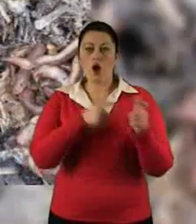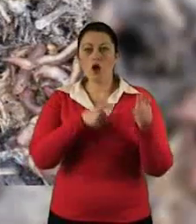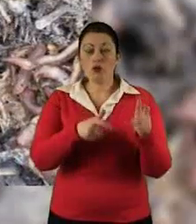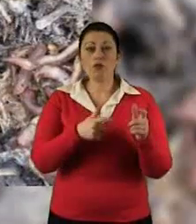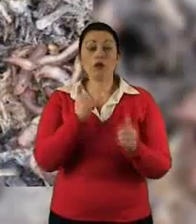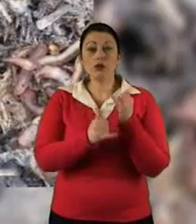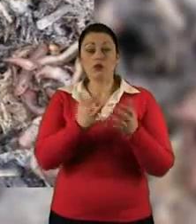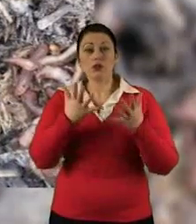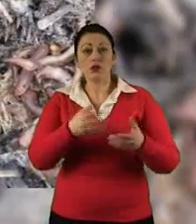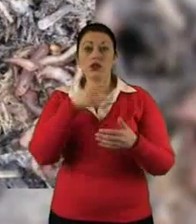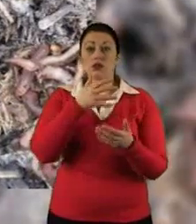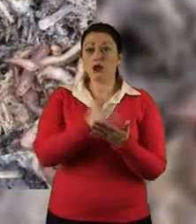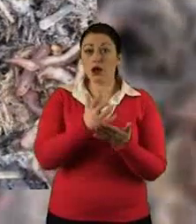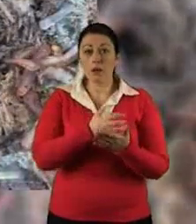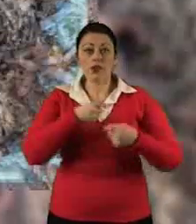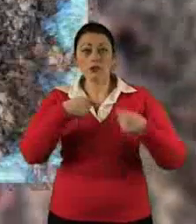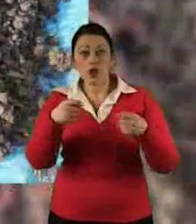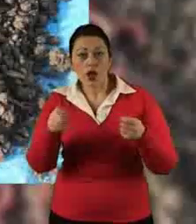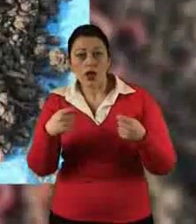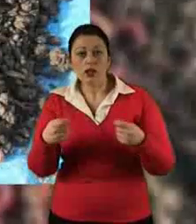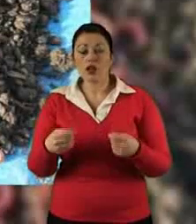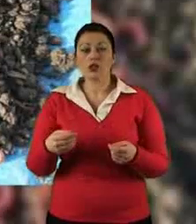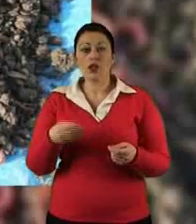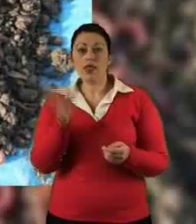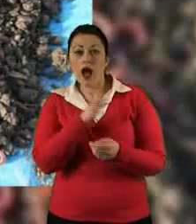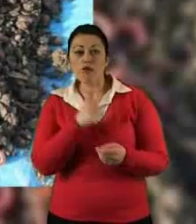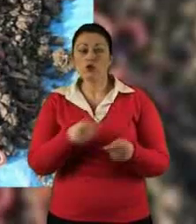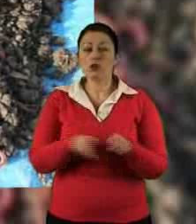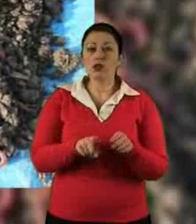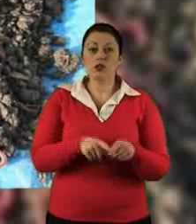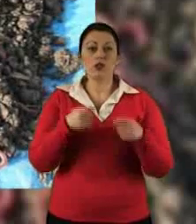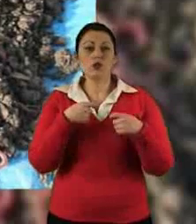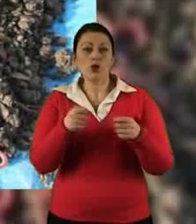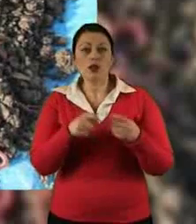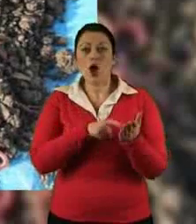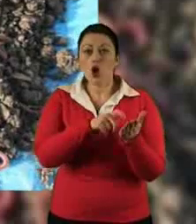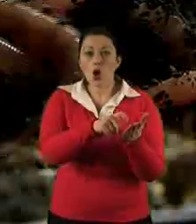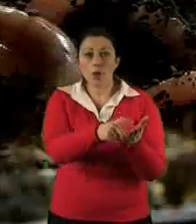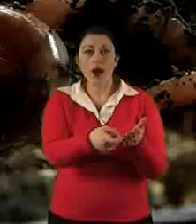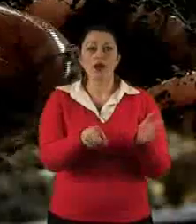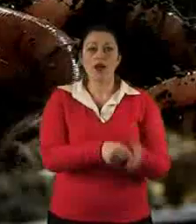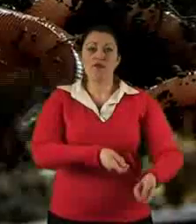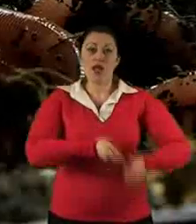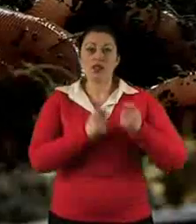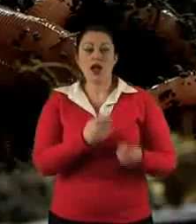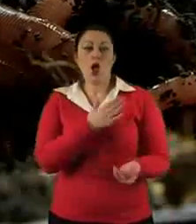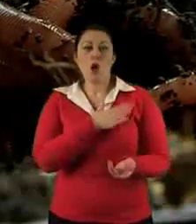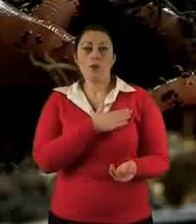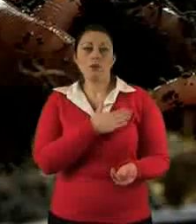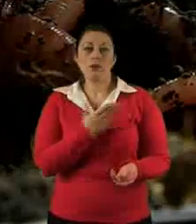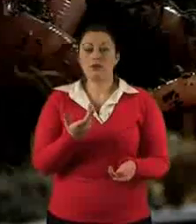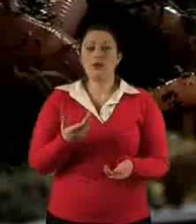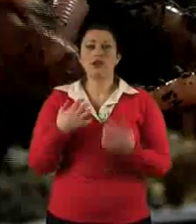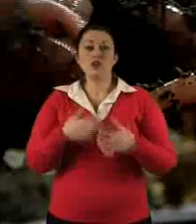być duża, by można było zarabiać zarówno na sprzedaży biohumusu, od sprzedaży robaków dla mniejszych hodowców, jak i na